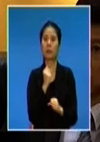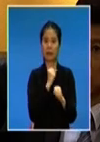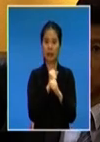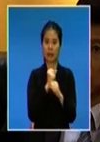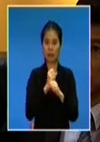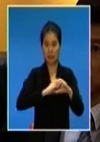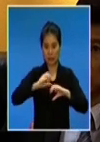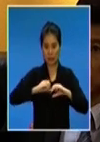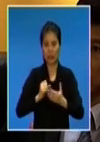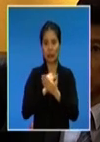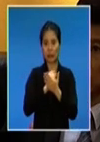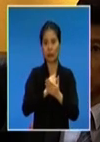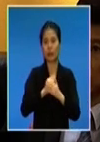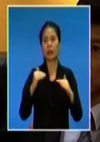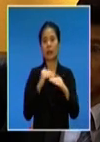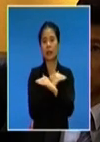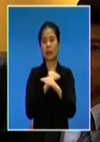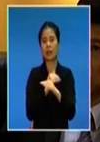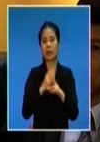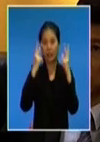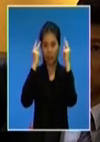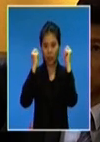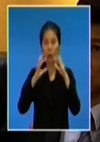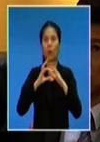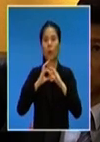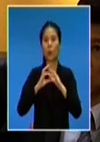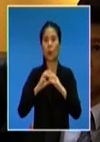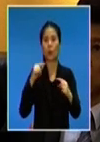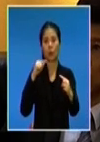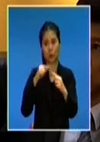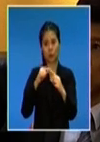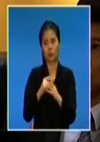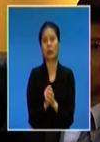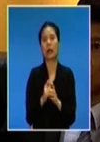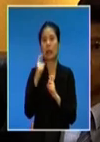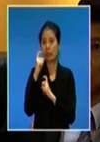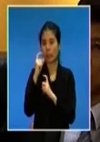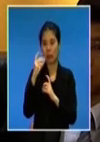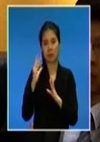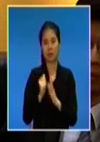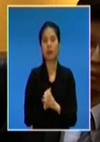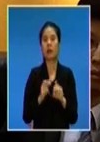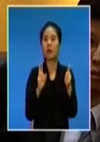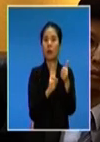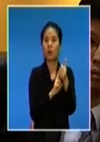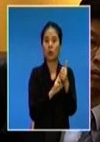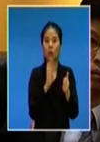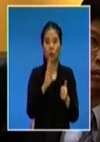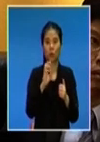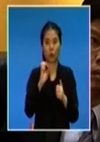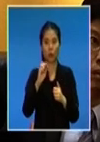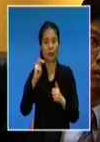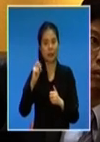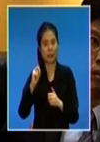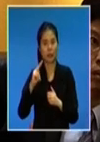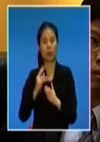ห่วงมากเรื่องความปลอดภัยก็สั่งท่านวิษณุว่าให้เรียกประชุมท่านรองวิษณุเนี่ยก็เชิญประชุม30หน่วยง